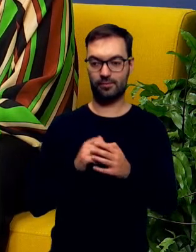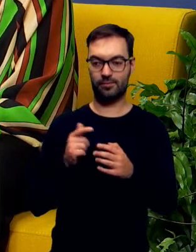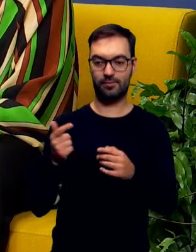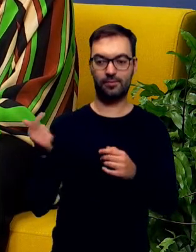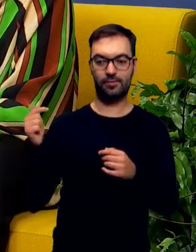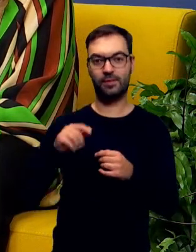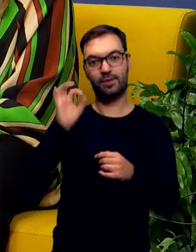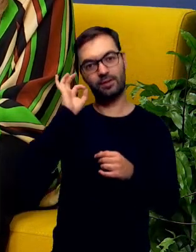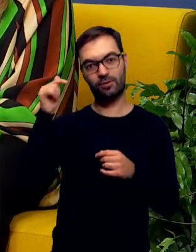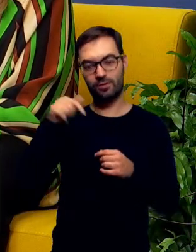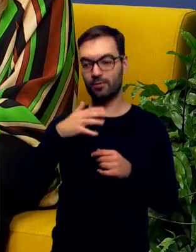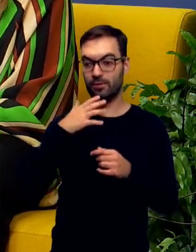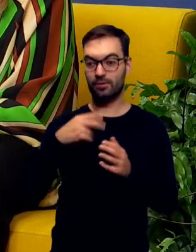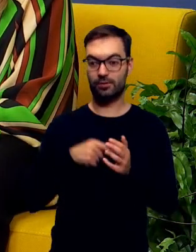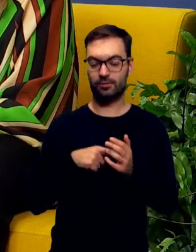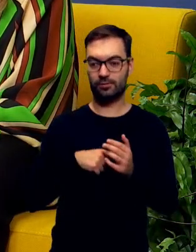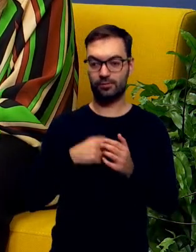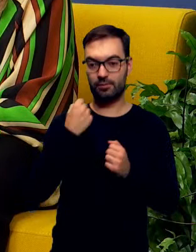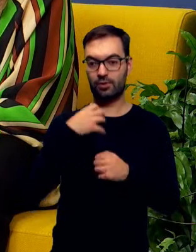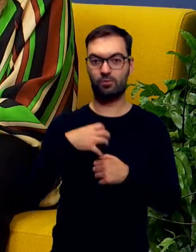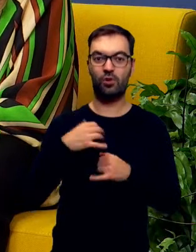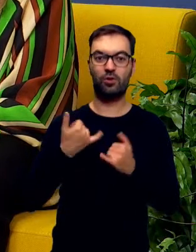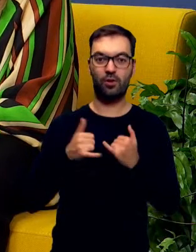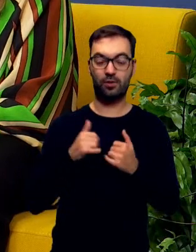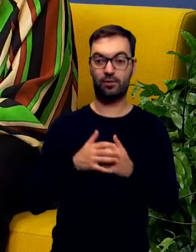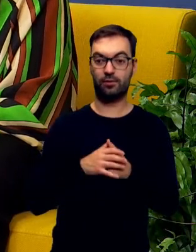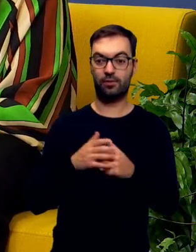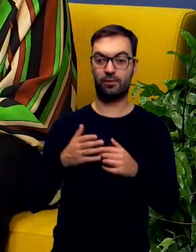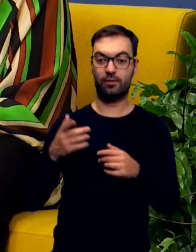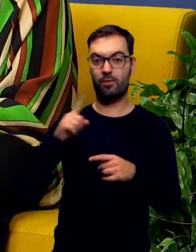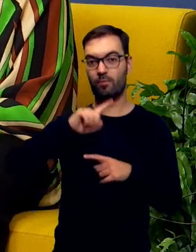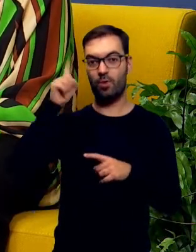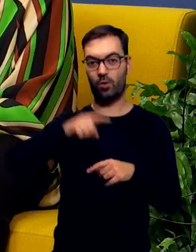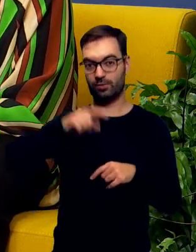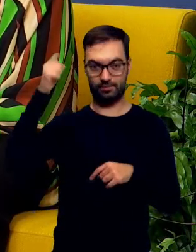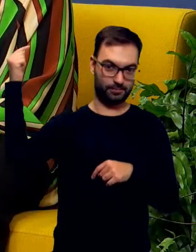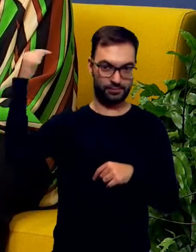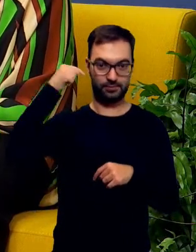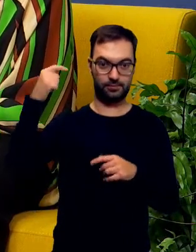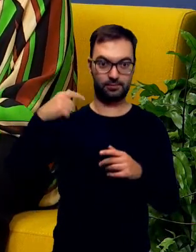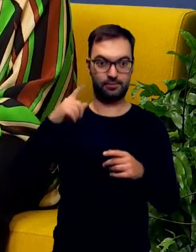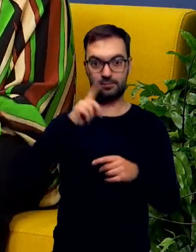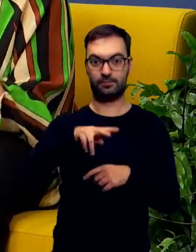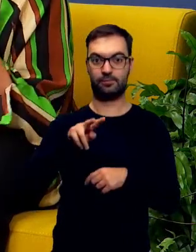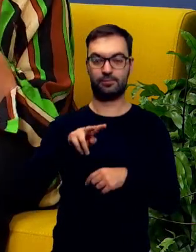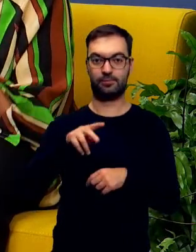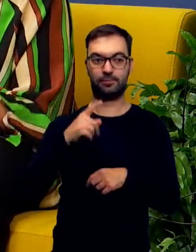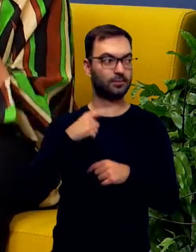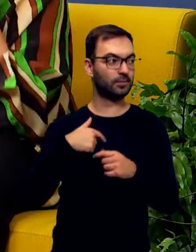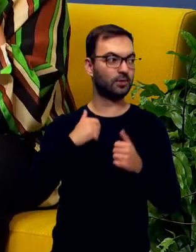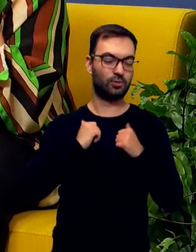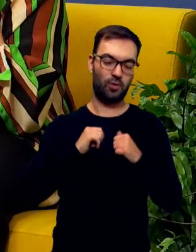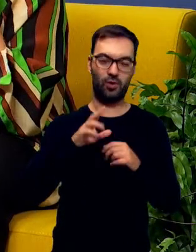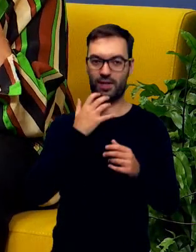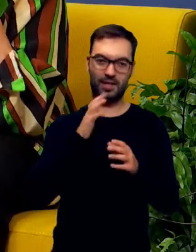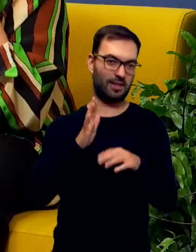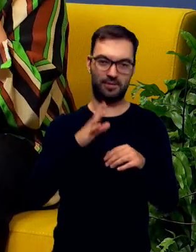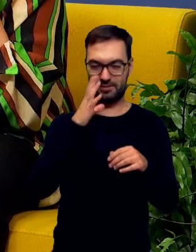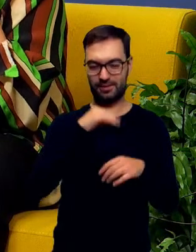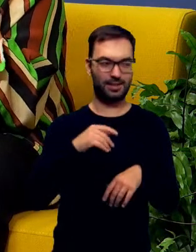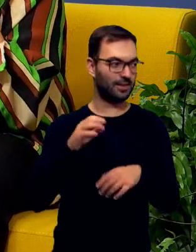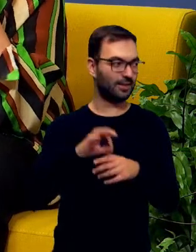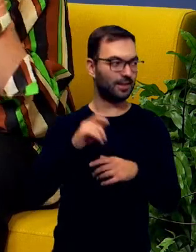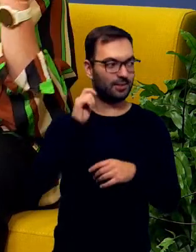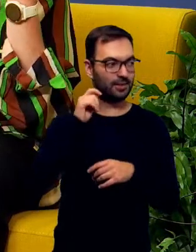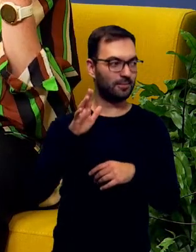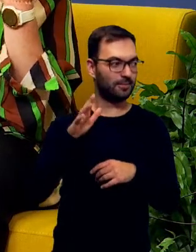przysiadła się jakaś dziewczyna i powiedziała, że strasznie ją boli noga, bo właśnie uderzył w nią piorun. I on tak, a ona powiedziała to tak spokojnie, że on pomyślał sobie,